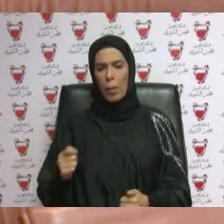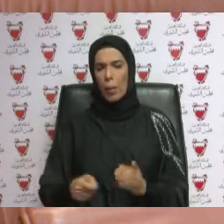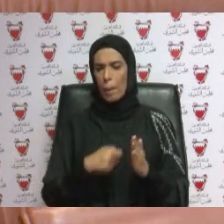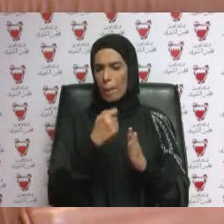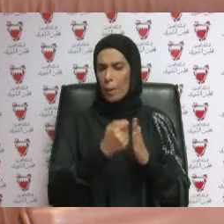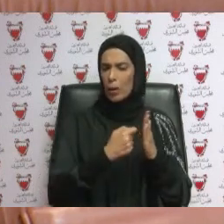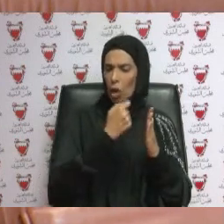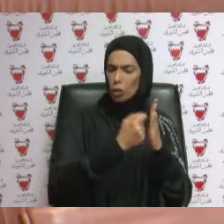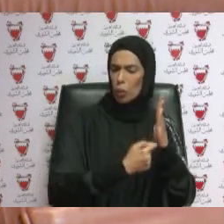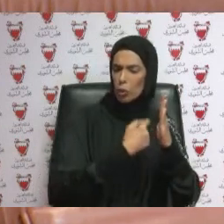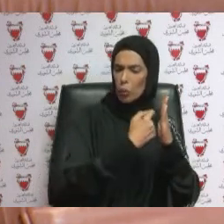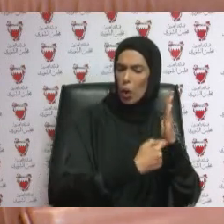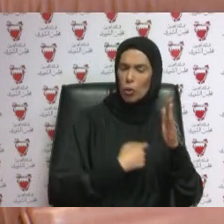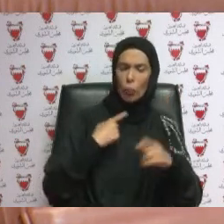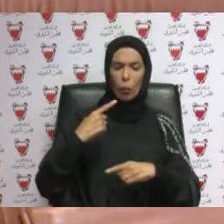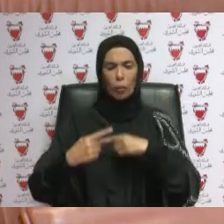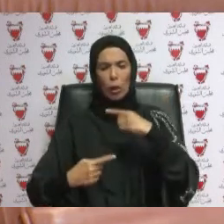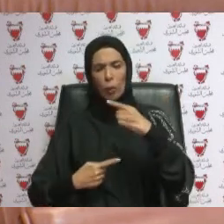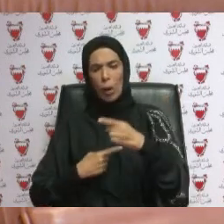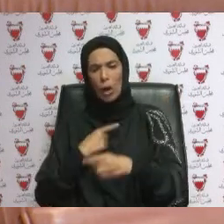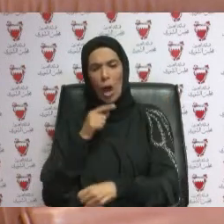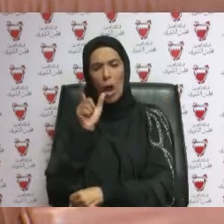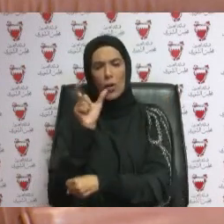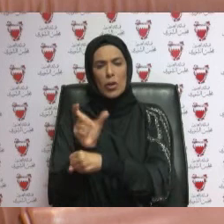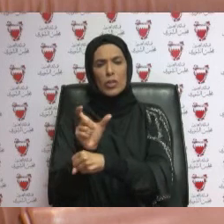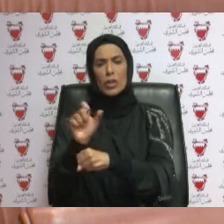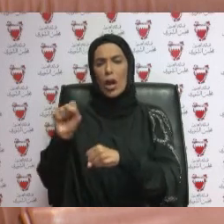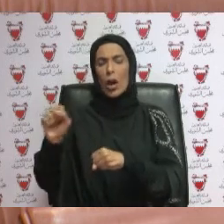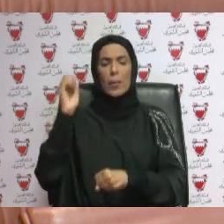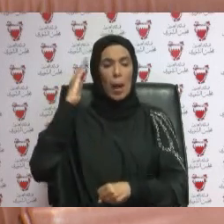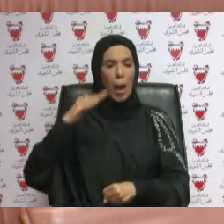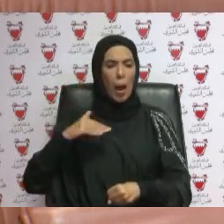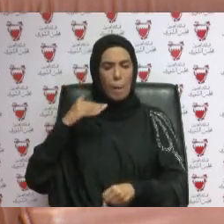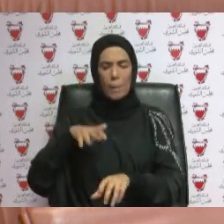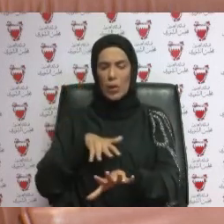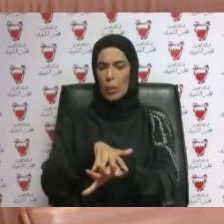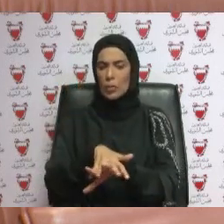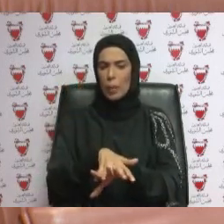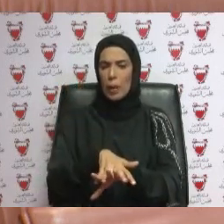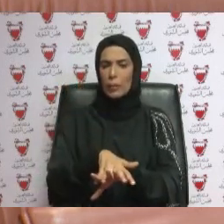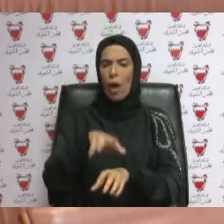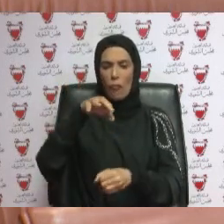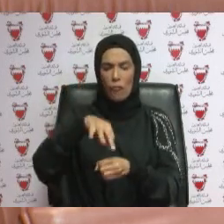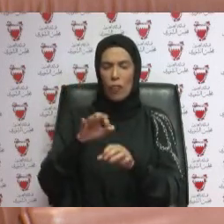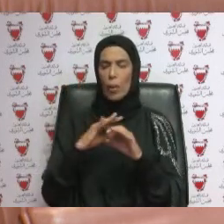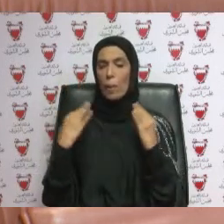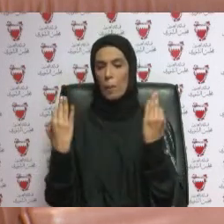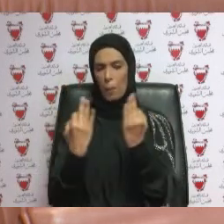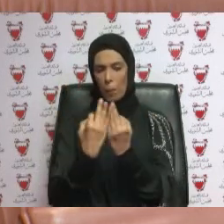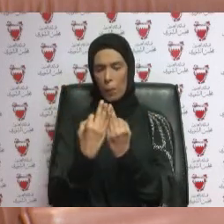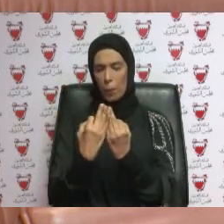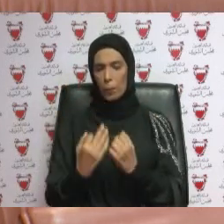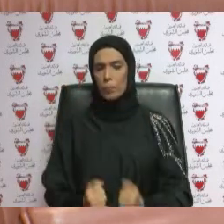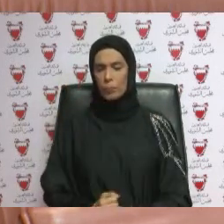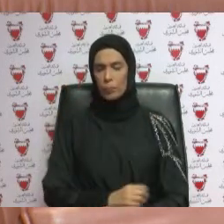إثر المقالة نصرة للمرأة وطالب بدمجها في المجتمع، وقد أدى ذلك